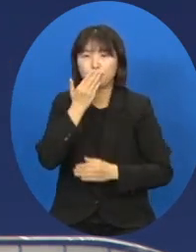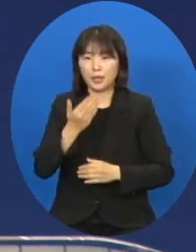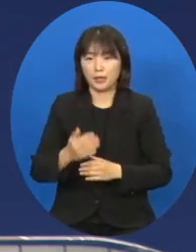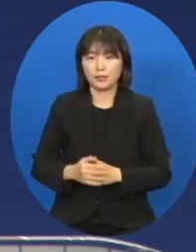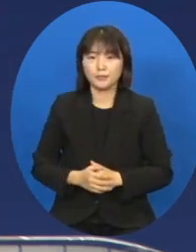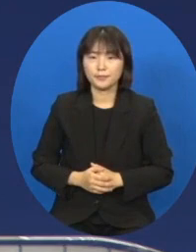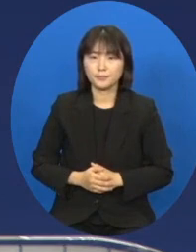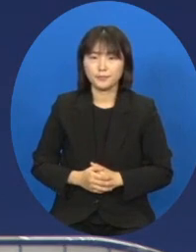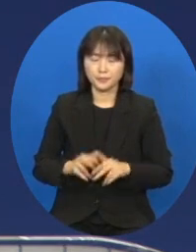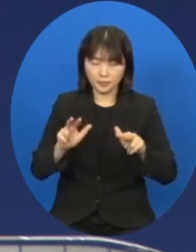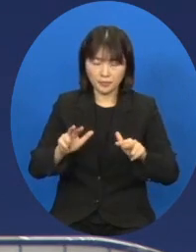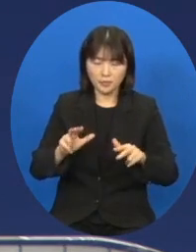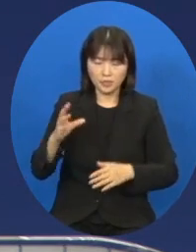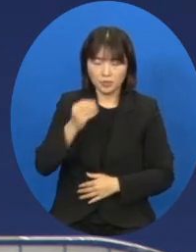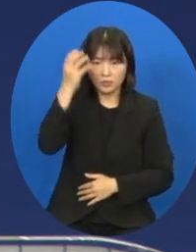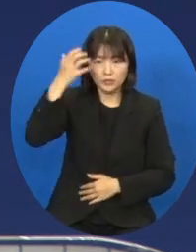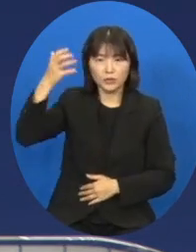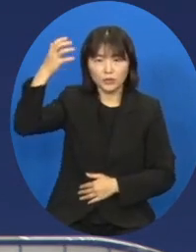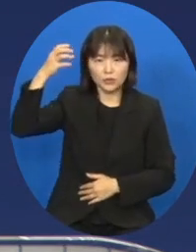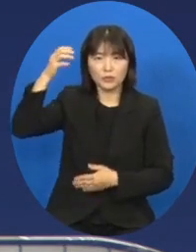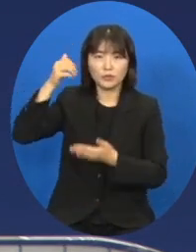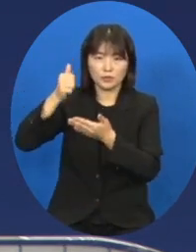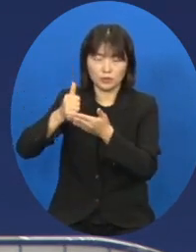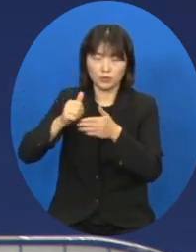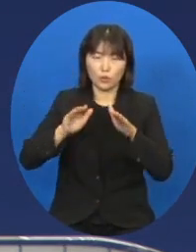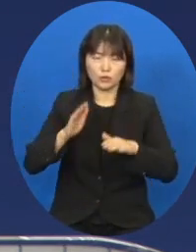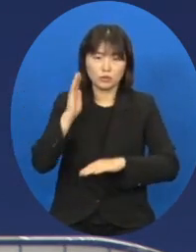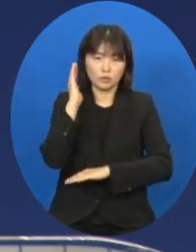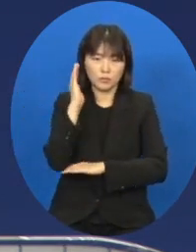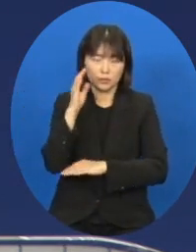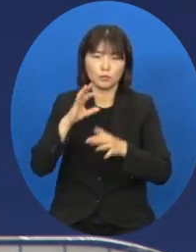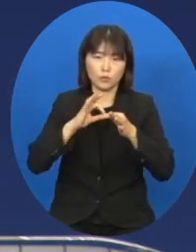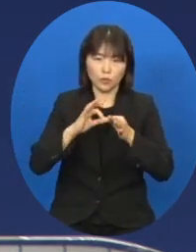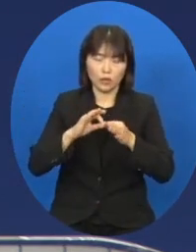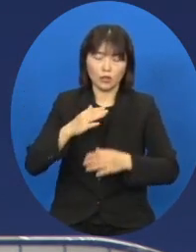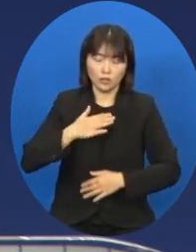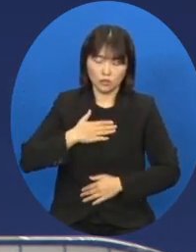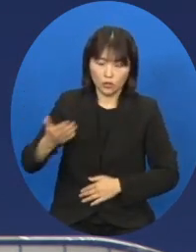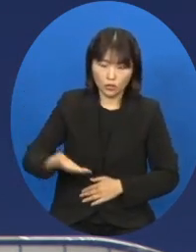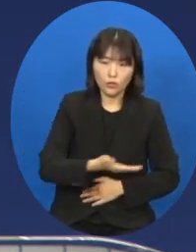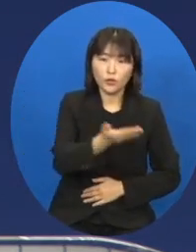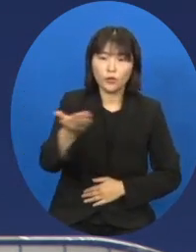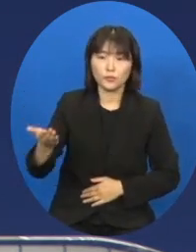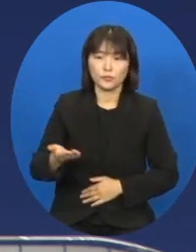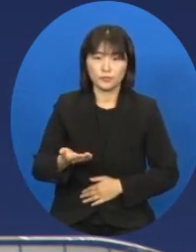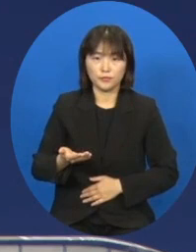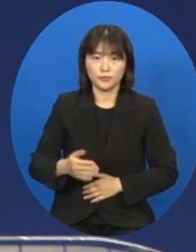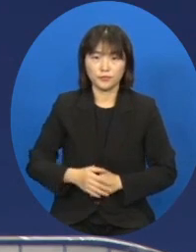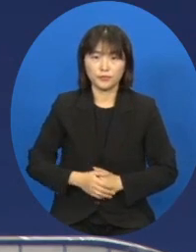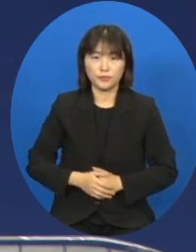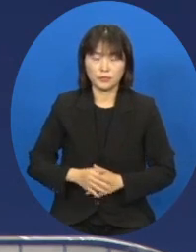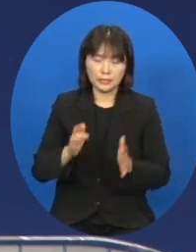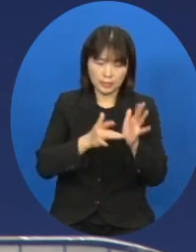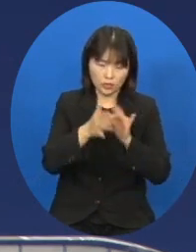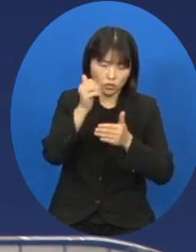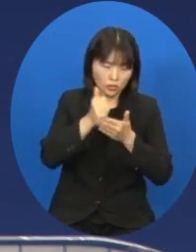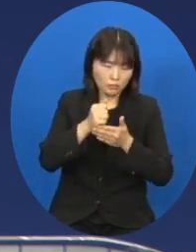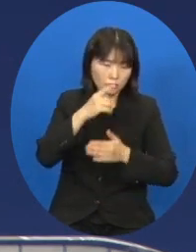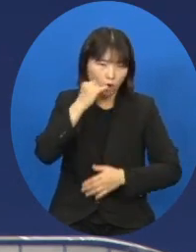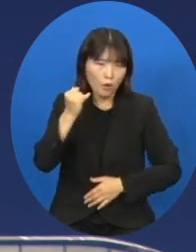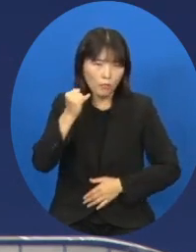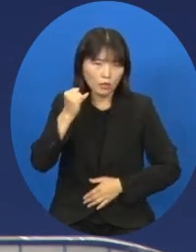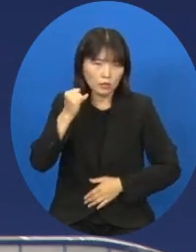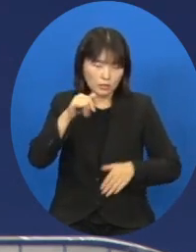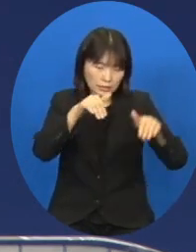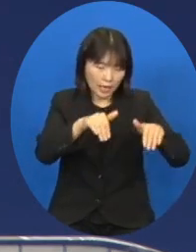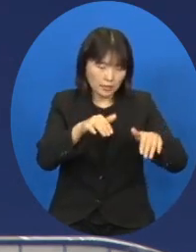지금 성령께서는 오늘 말씀을 통하여 저나 여러분에게 그 예수님의 어머니가